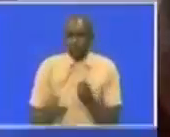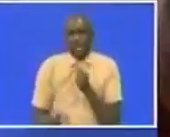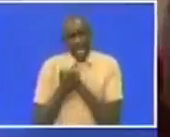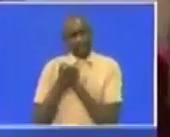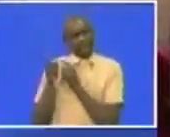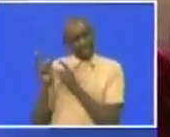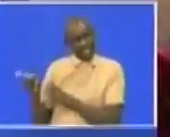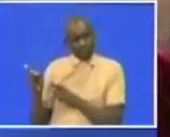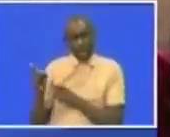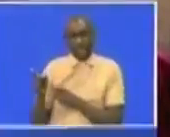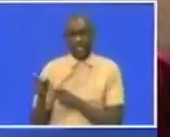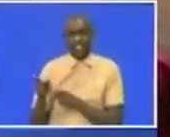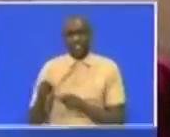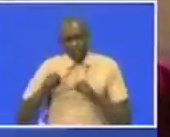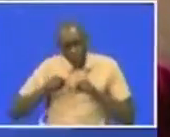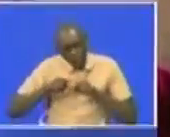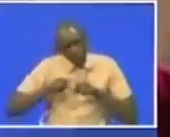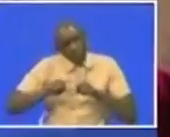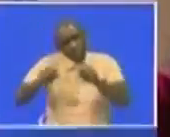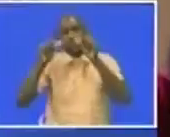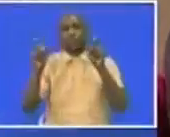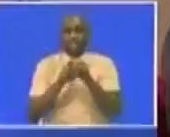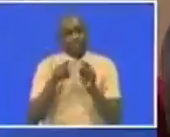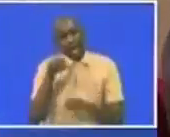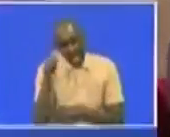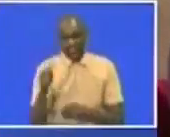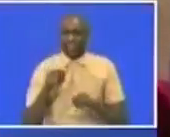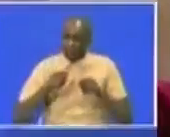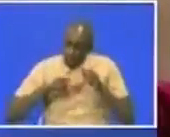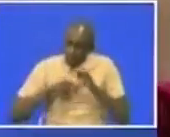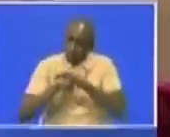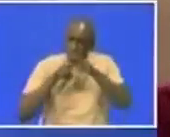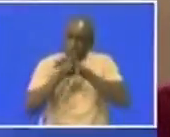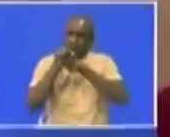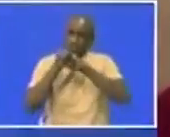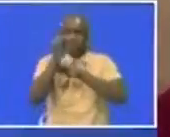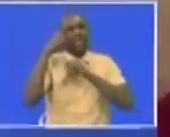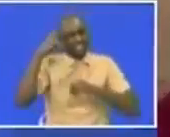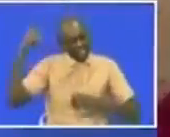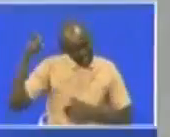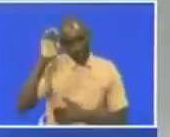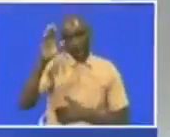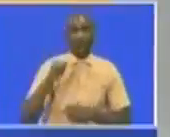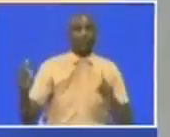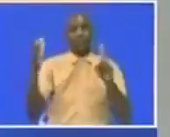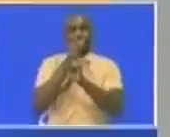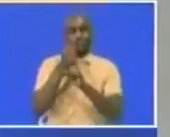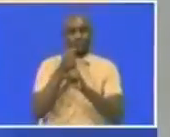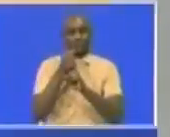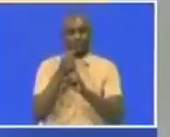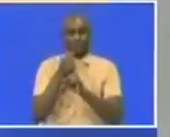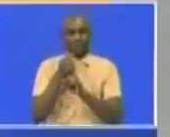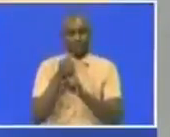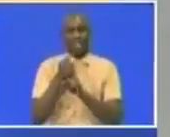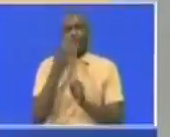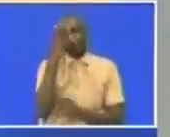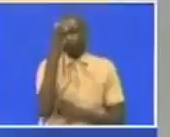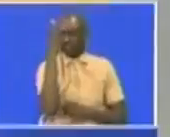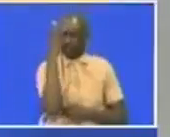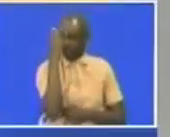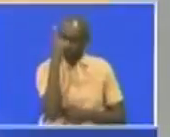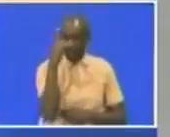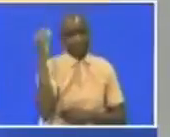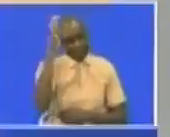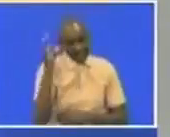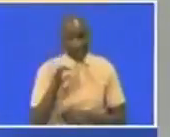yatamsaidia kupenya na kupenyeza hadi afikie katika ndoto zake. Asilimia 41 pekee